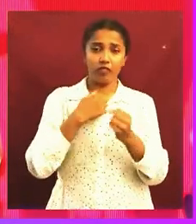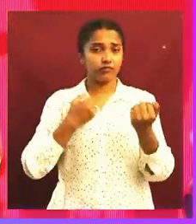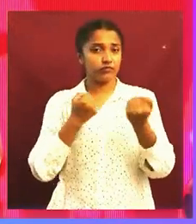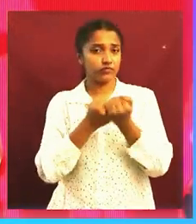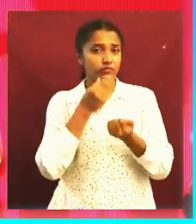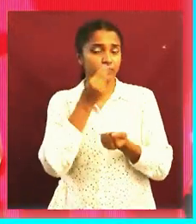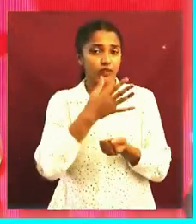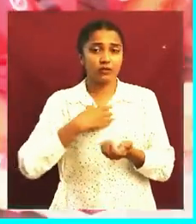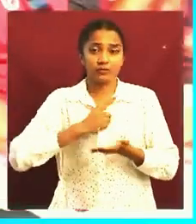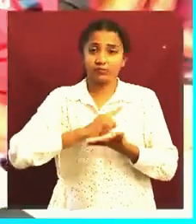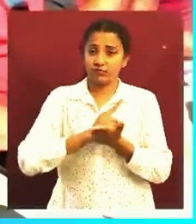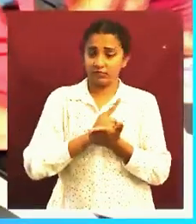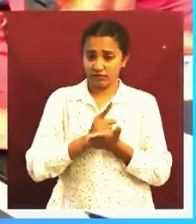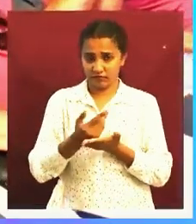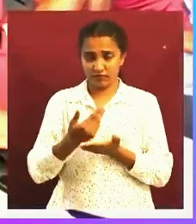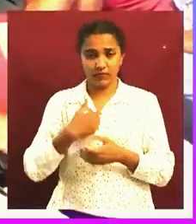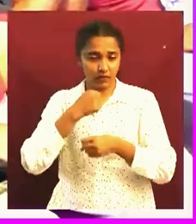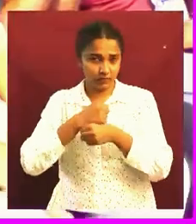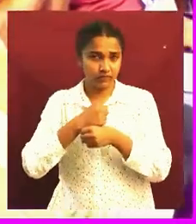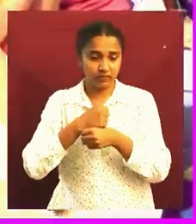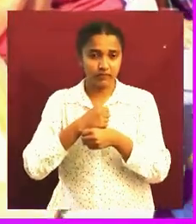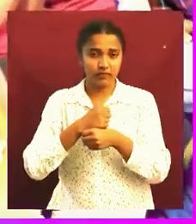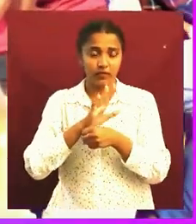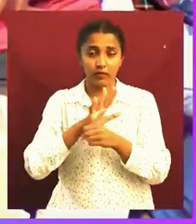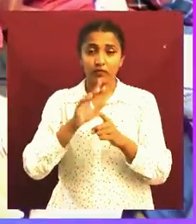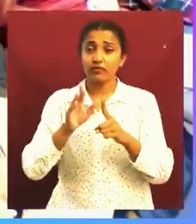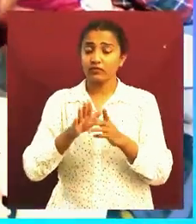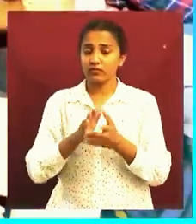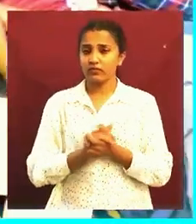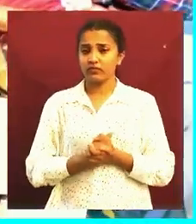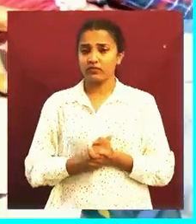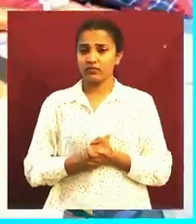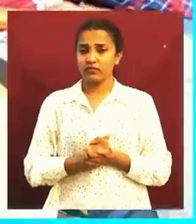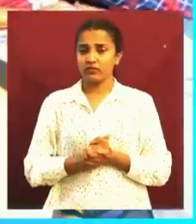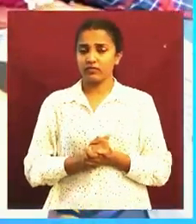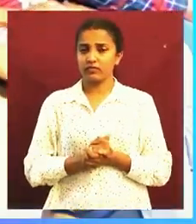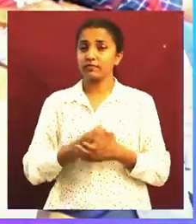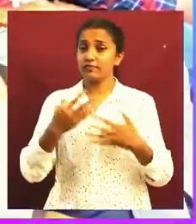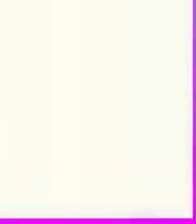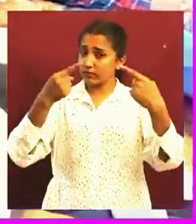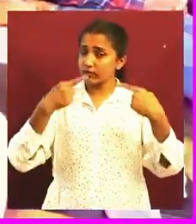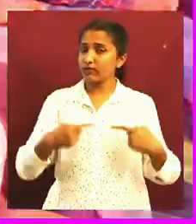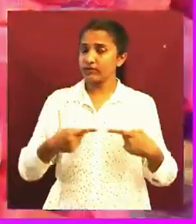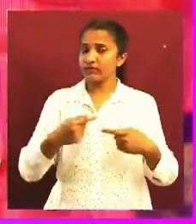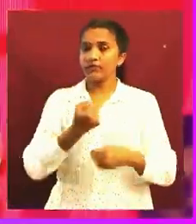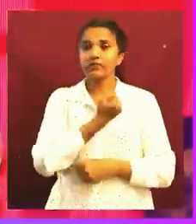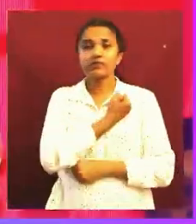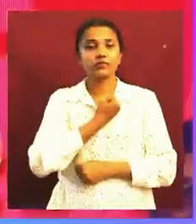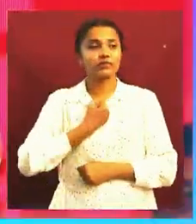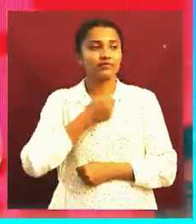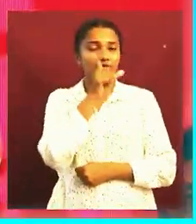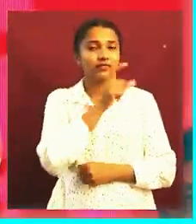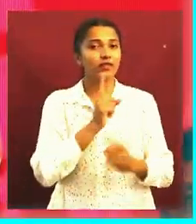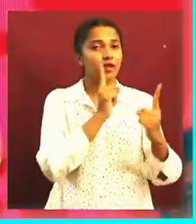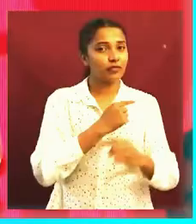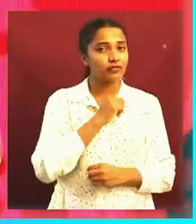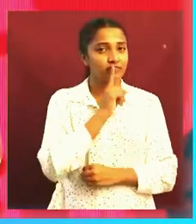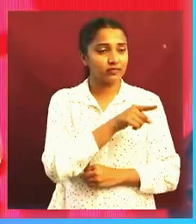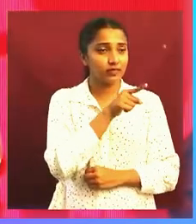ආණ්ඩුවක් ජාතික ජන බලවේගයේ ආණ්ඩුව හැබැයි ඒකේ ප්‍රතිපක්ෂ කතාව තියෙනවා ඊළඟ දොස්තරවරුන් හම්බුනාම